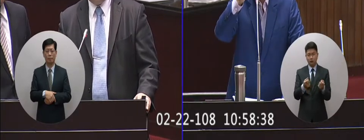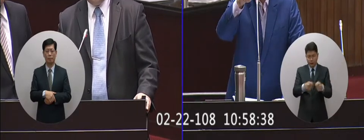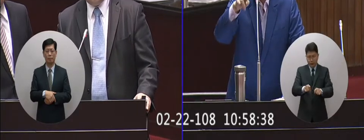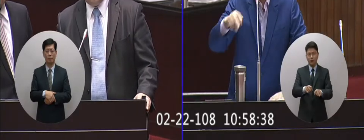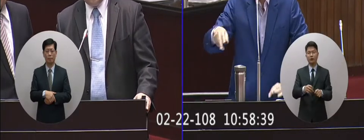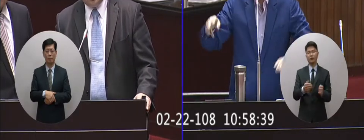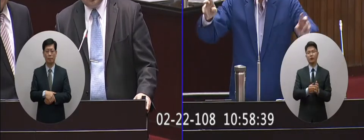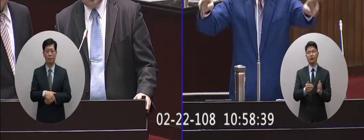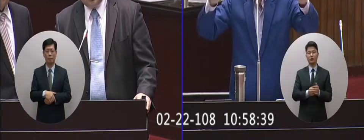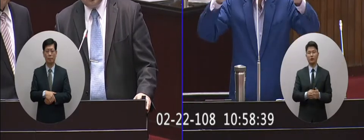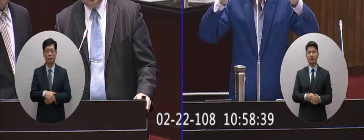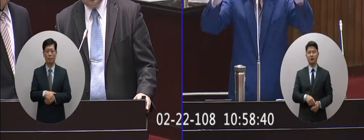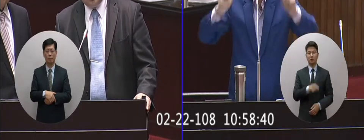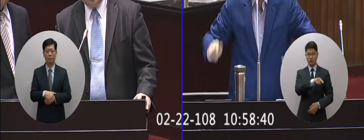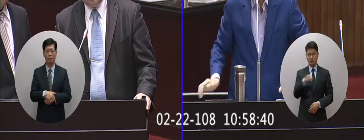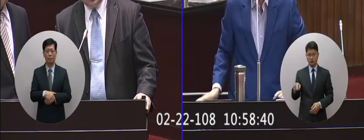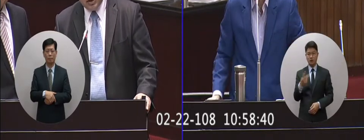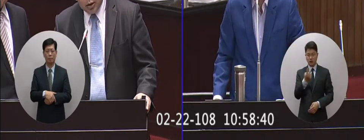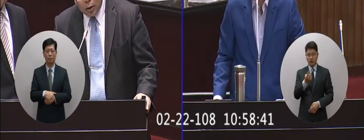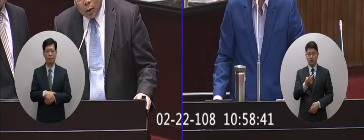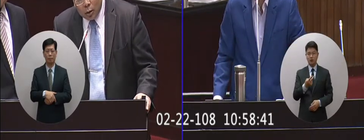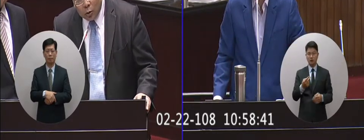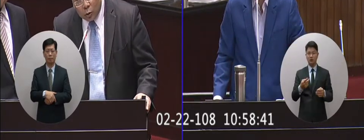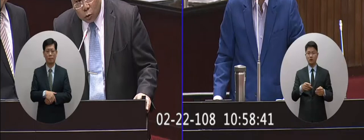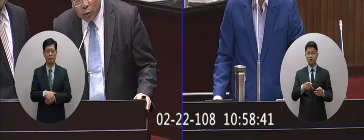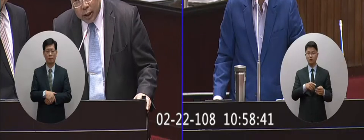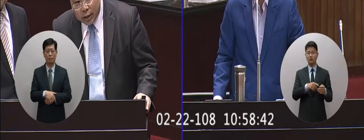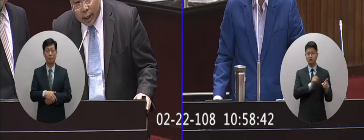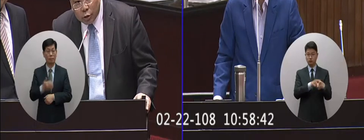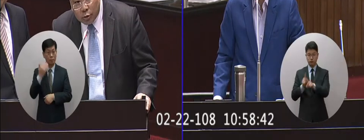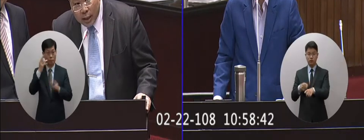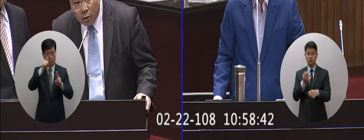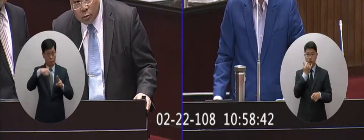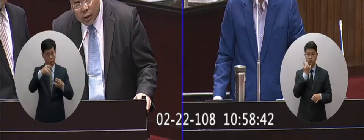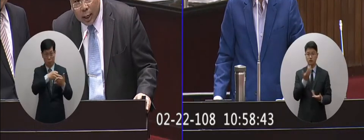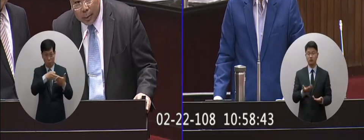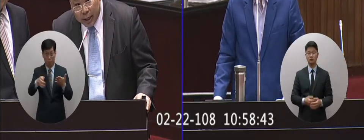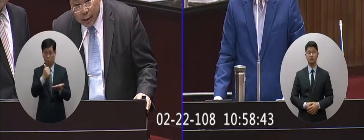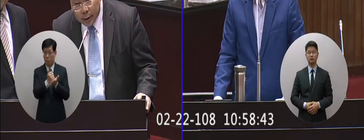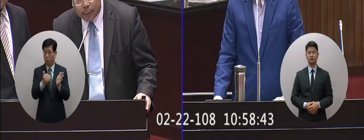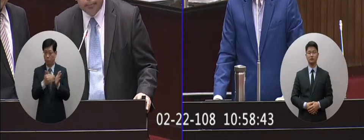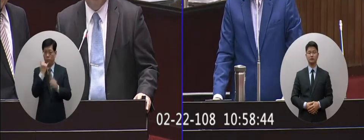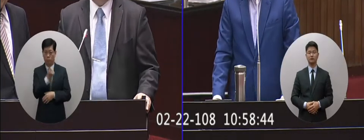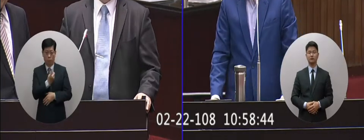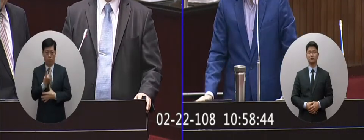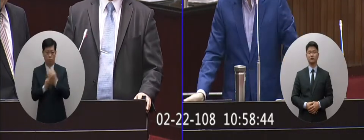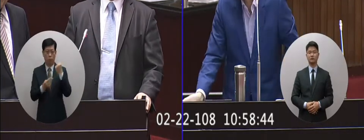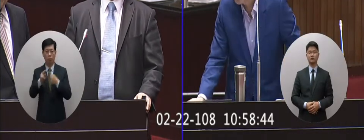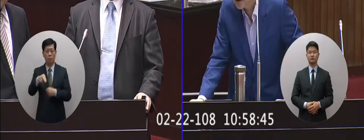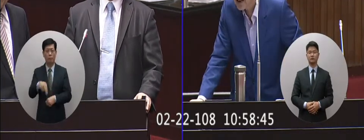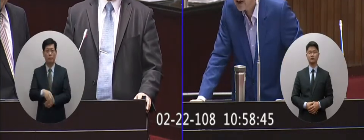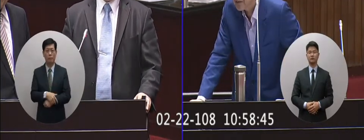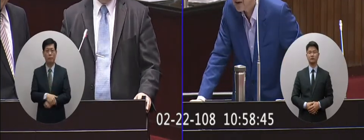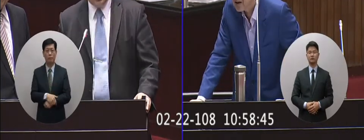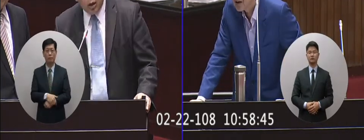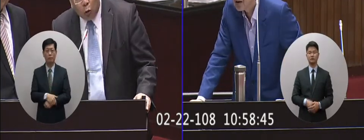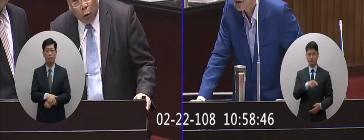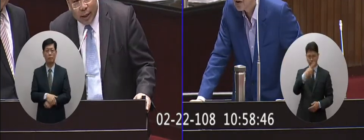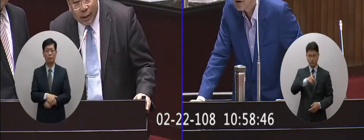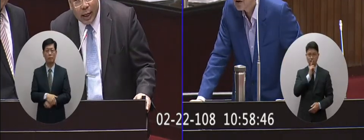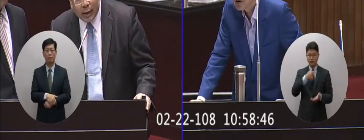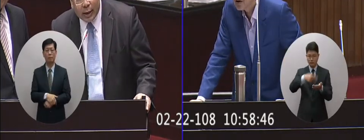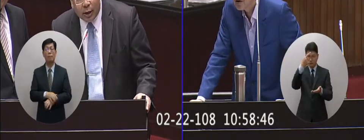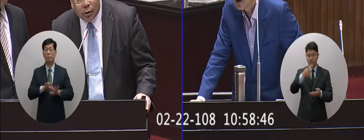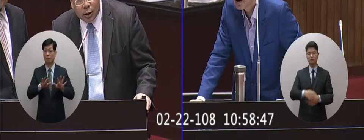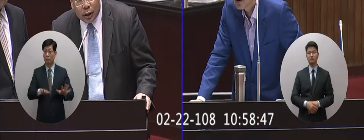不是两个方法是并行的？是还是不是？ 如果电子联署上路是可以并行。 什么？你再讲一遍。